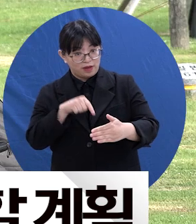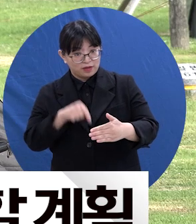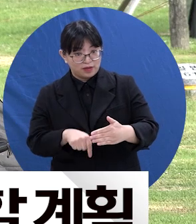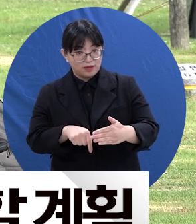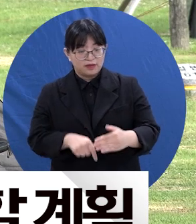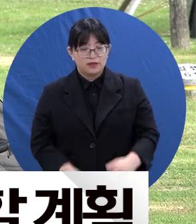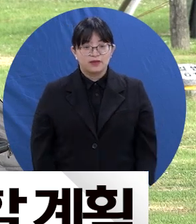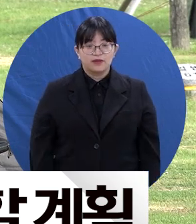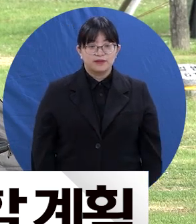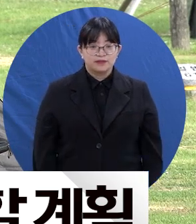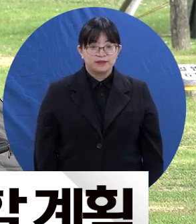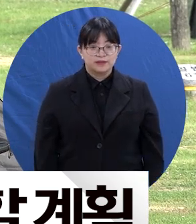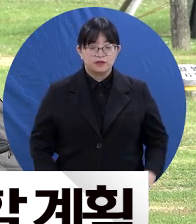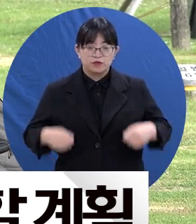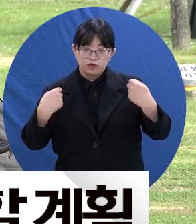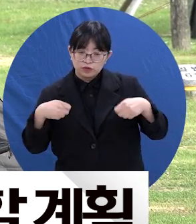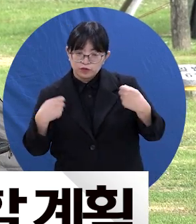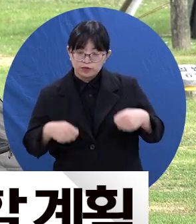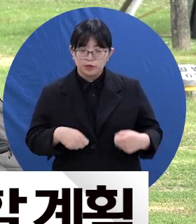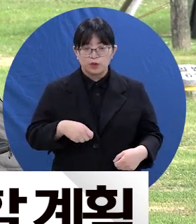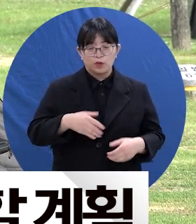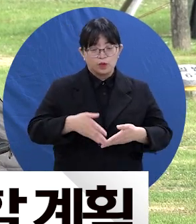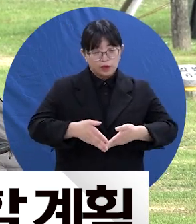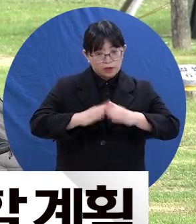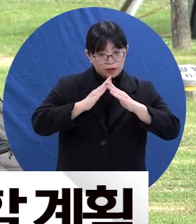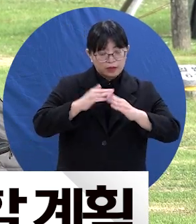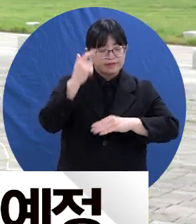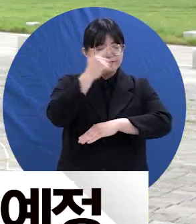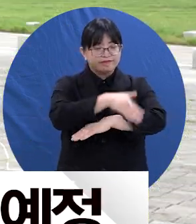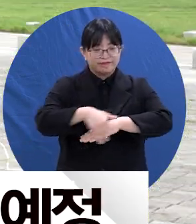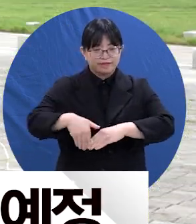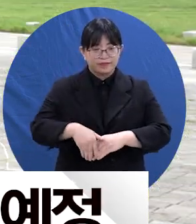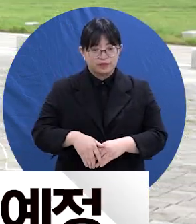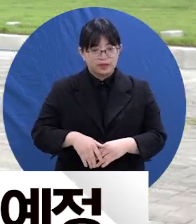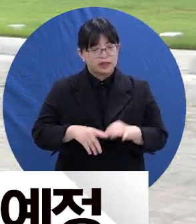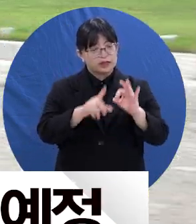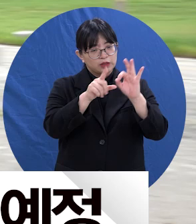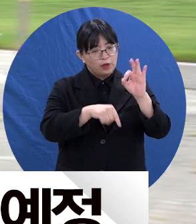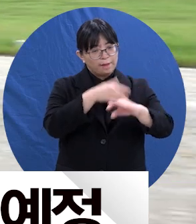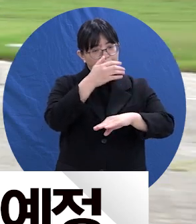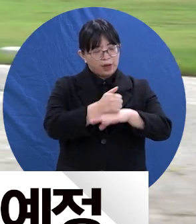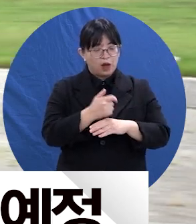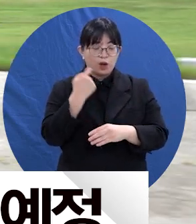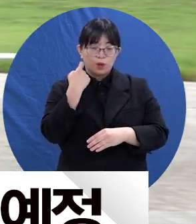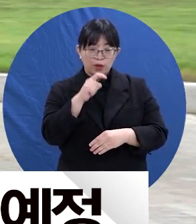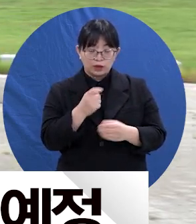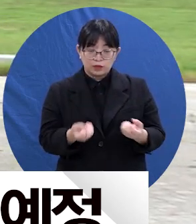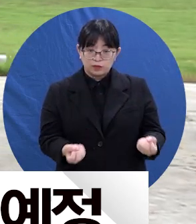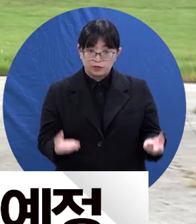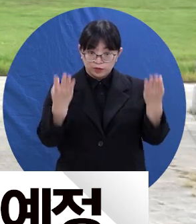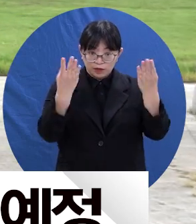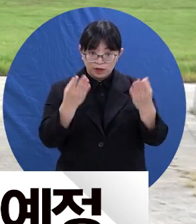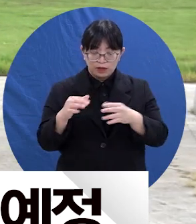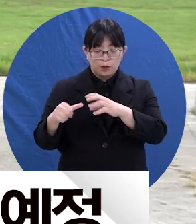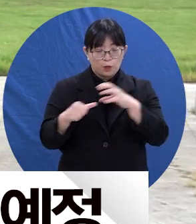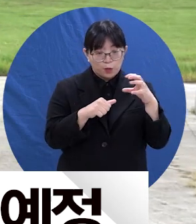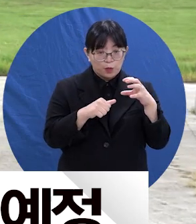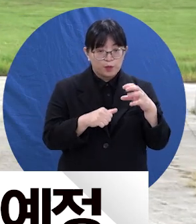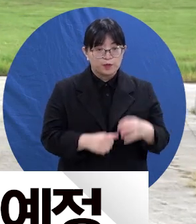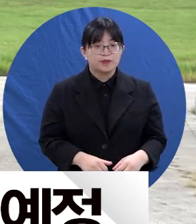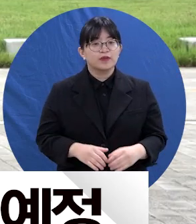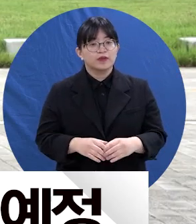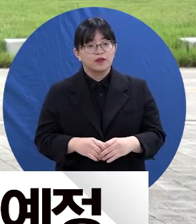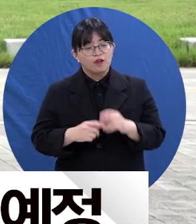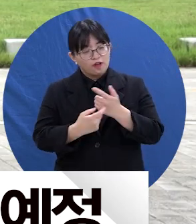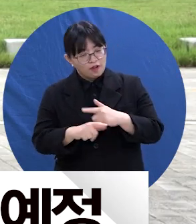황산공원 중부광장에 새로운 야외 무대가 설치될 예정입니다. 10월 말 국화축제 보조무대 활용을 시작으로 다양한